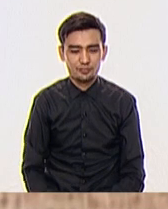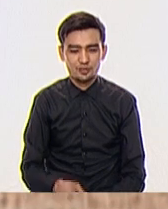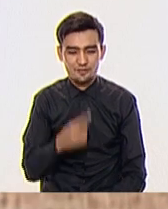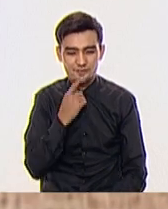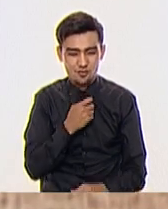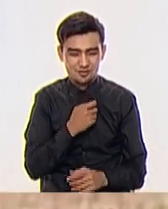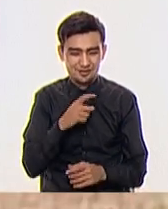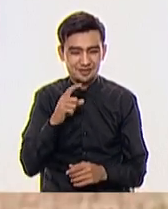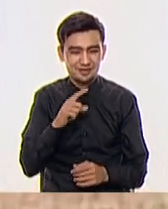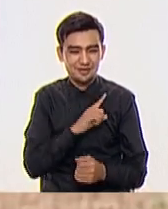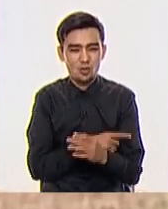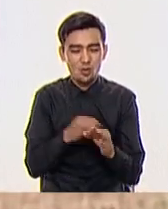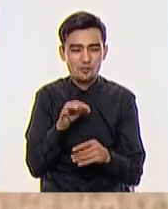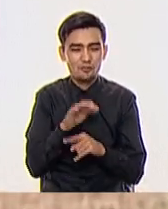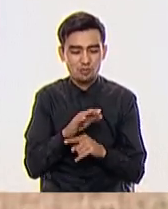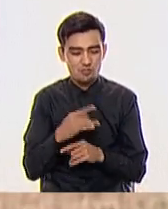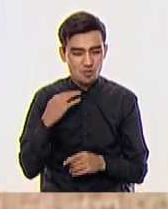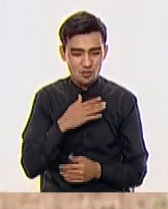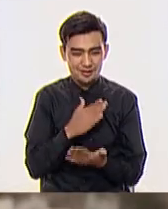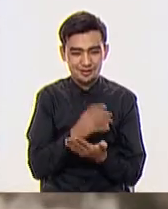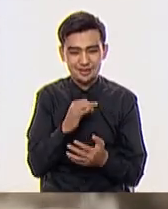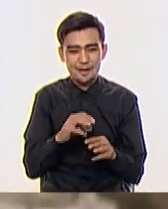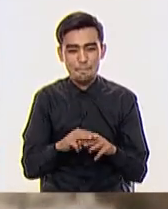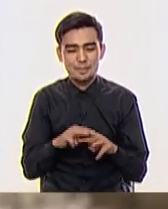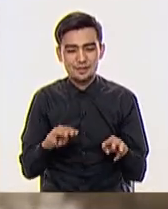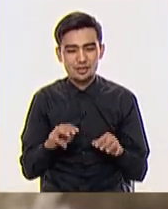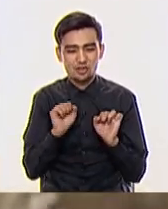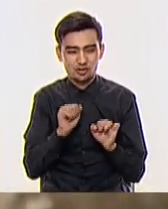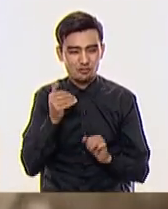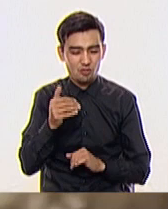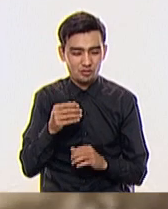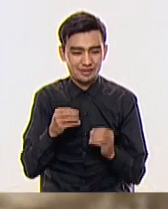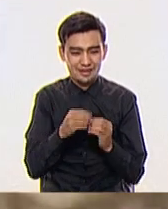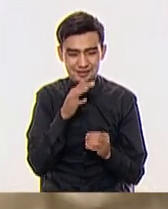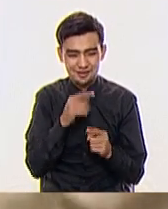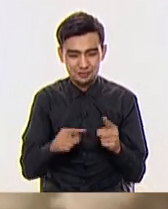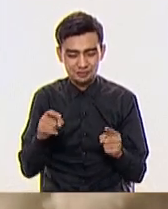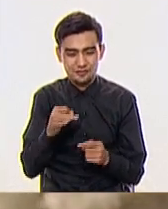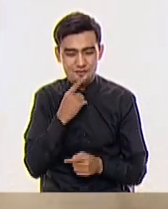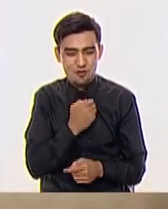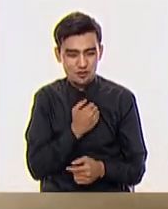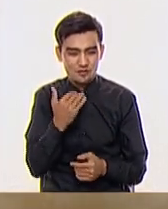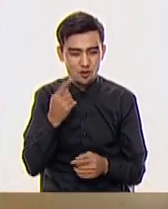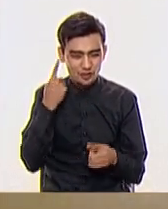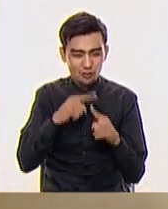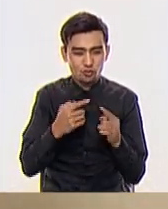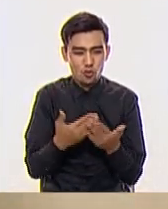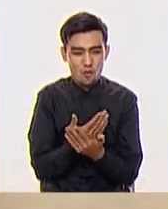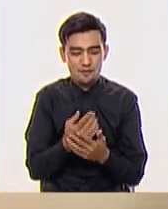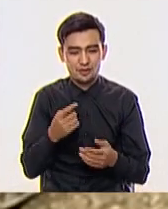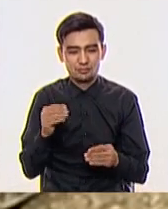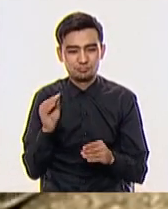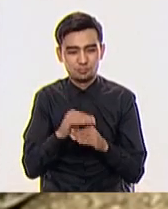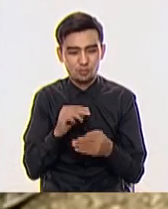Қарулы күштерге тапсырма көп. Алдымен Қорғаныс министрлігі алдағы 10 жылдықта әскери бөлімдер мен құрылымдарға жаңа технологияларды